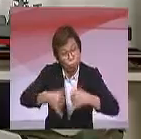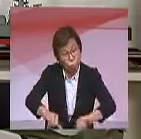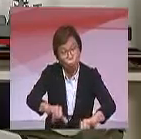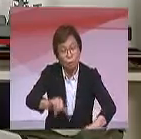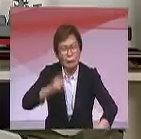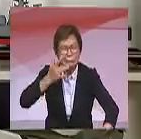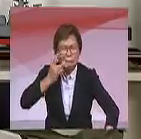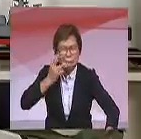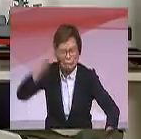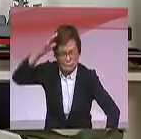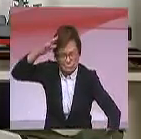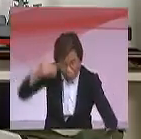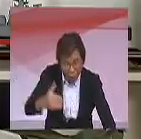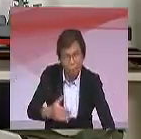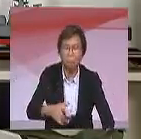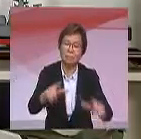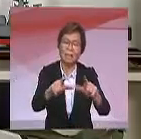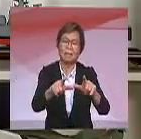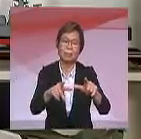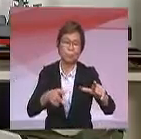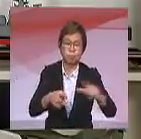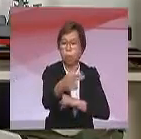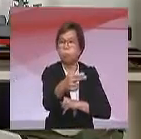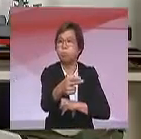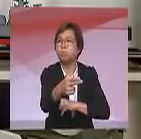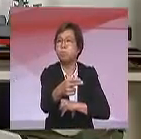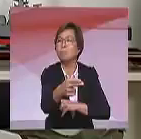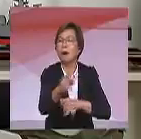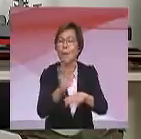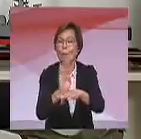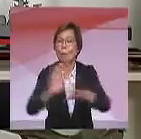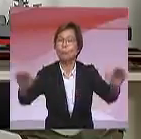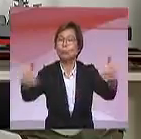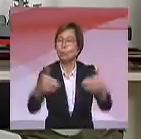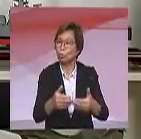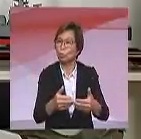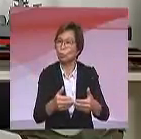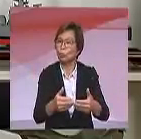tarik balik lesen mereka supaya premis-premis perniagaan mereka ditutup.